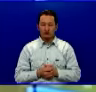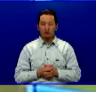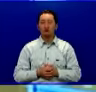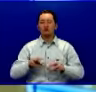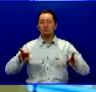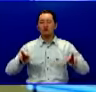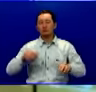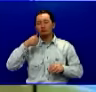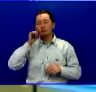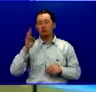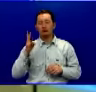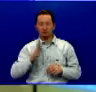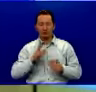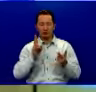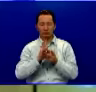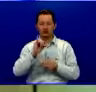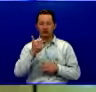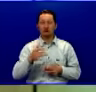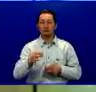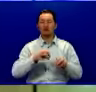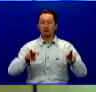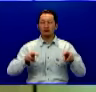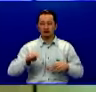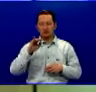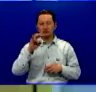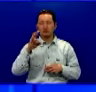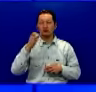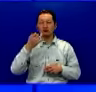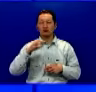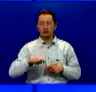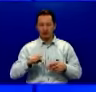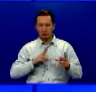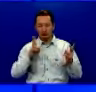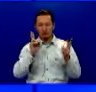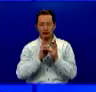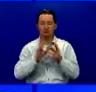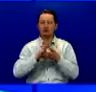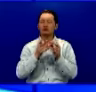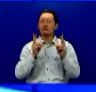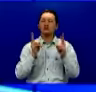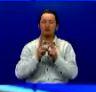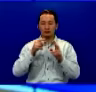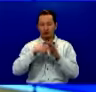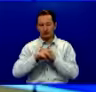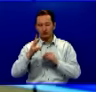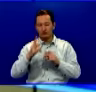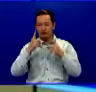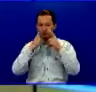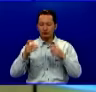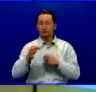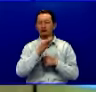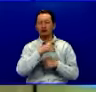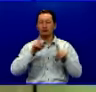Елбасы кеше оңтүстік Қазақстан облысының әкімі Жансейіт Түймебаевты қабылдады. Кездесу барысында Жансейіт Түймебаев мемлекет басшысына облыстың